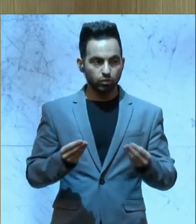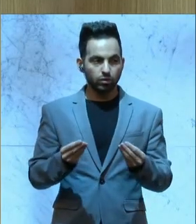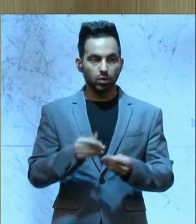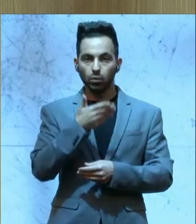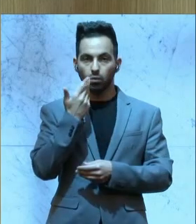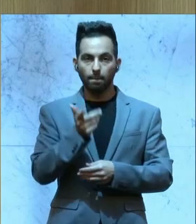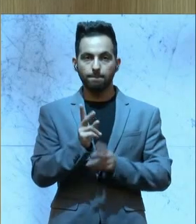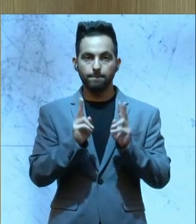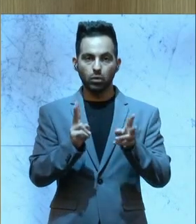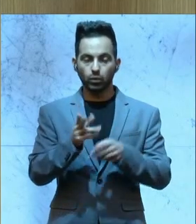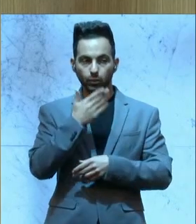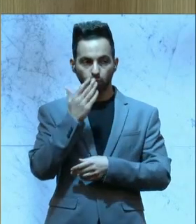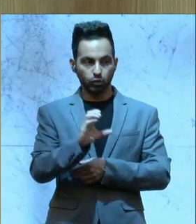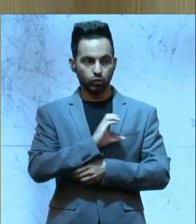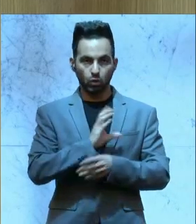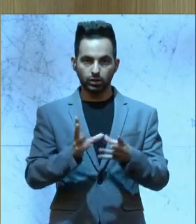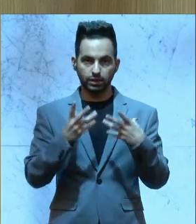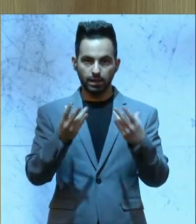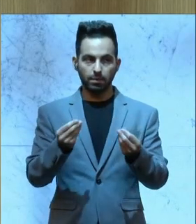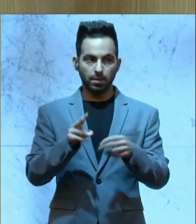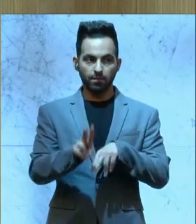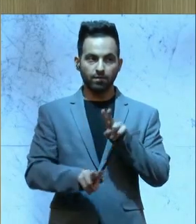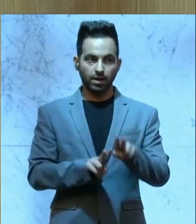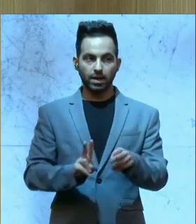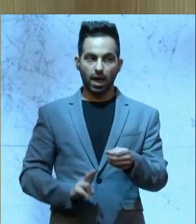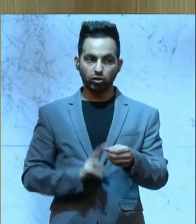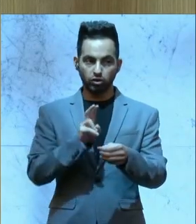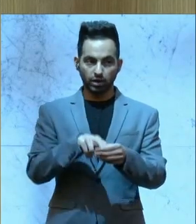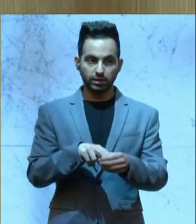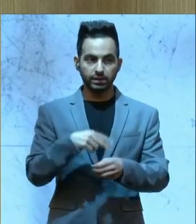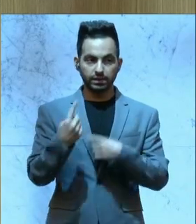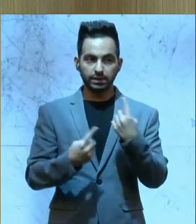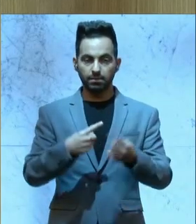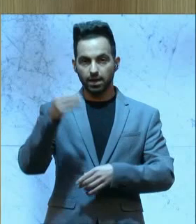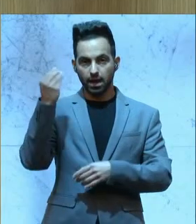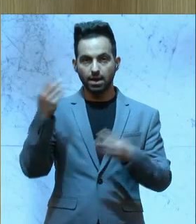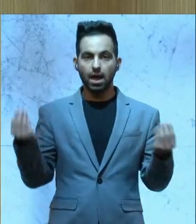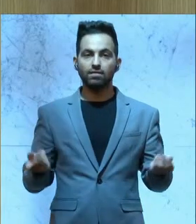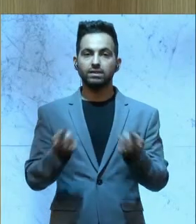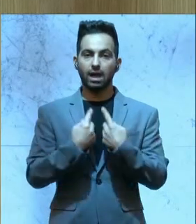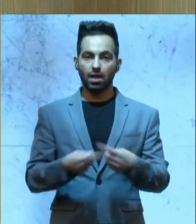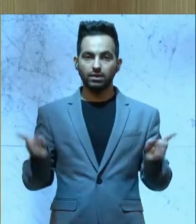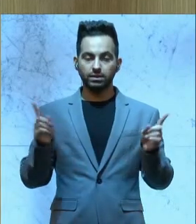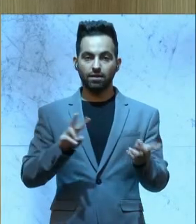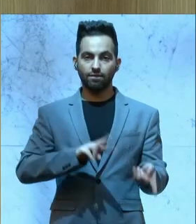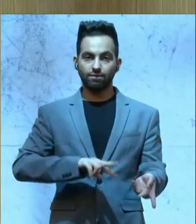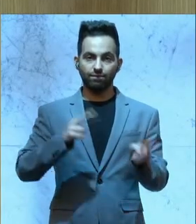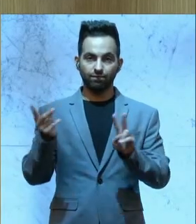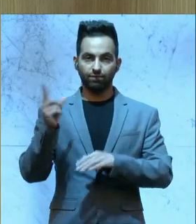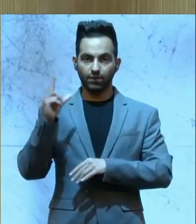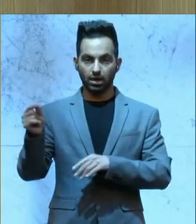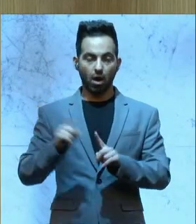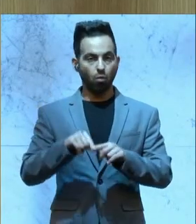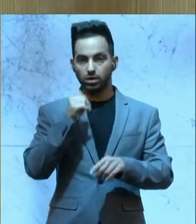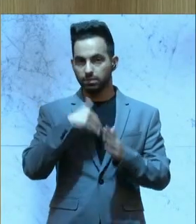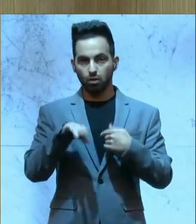die Chance geben, in die Pflege einzusteigen. Die lernen etwas anderes, die sind weg, die steigen dann auch nicht mehr